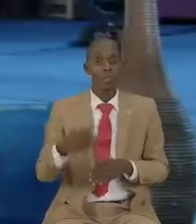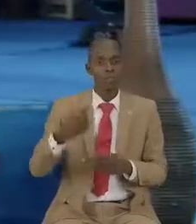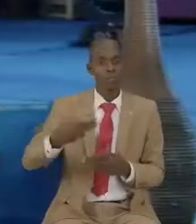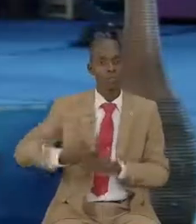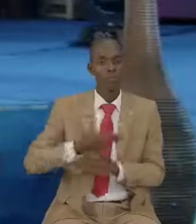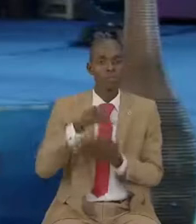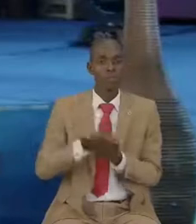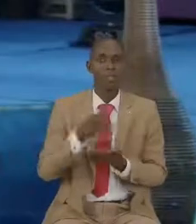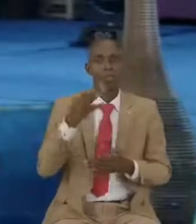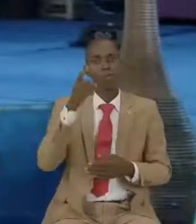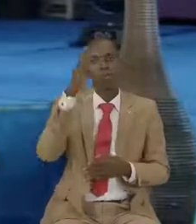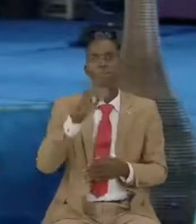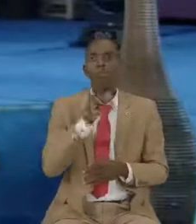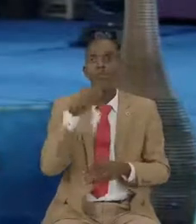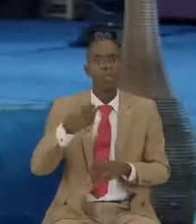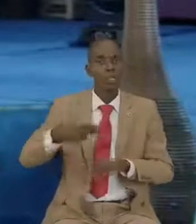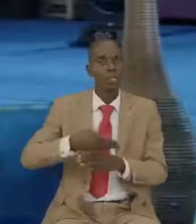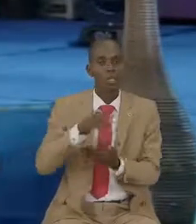Voici l'agneau de Dieu,